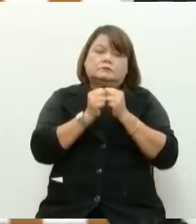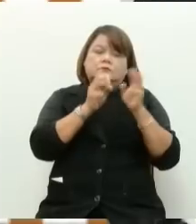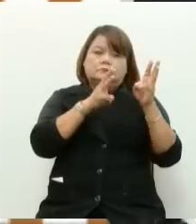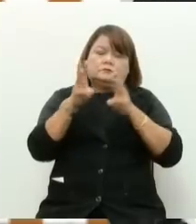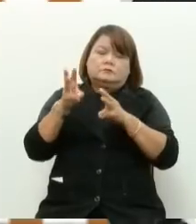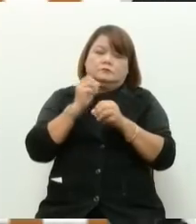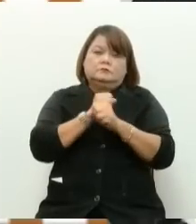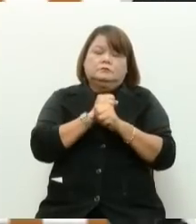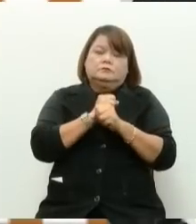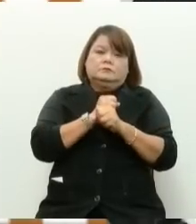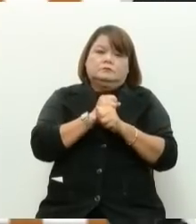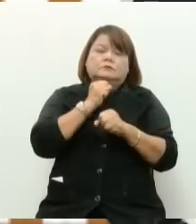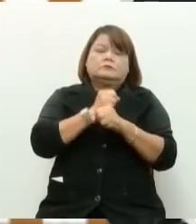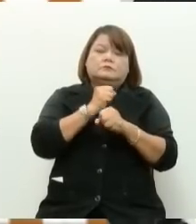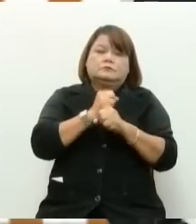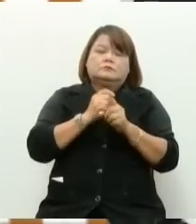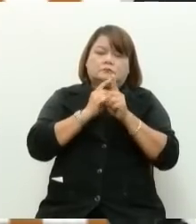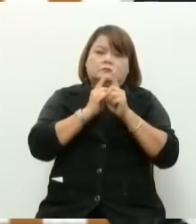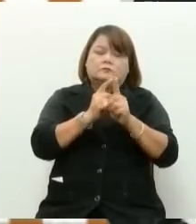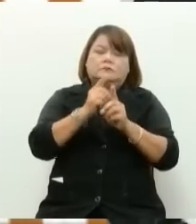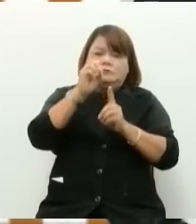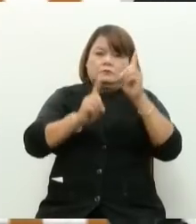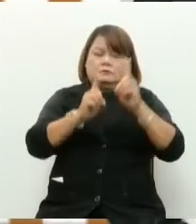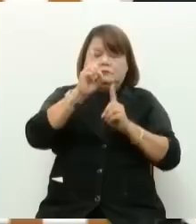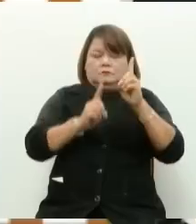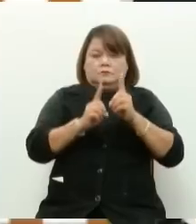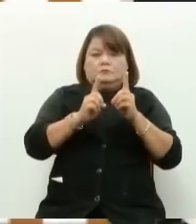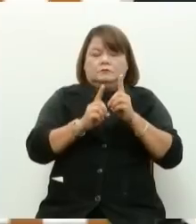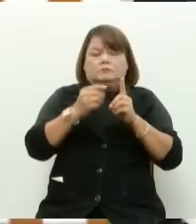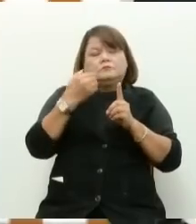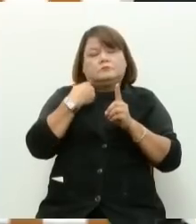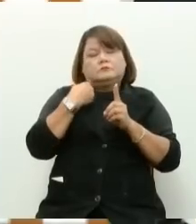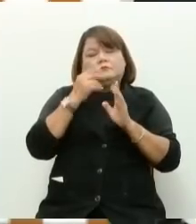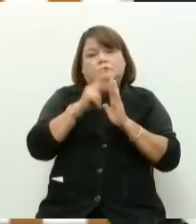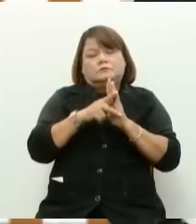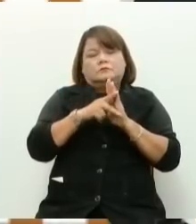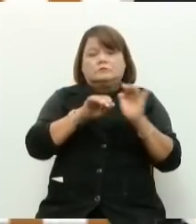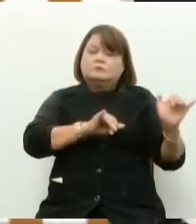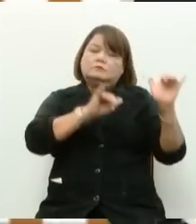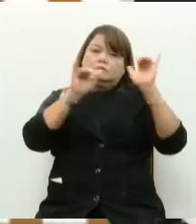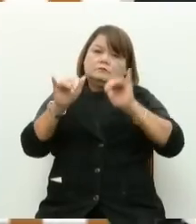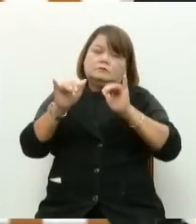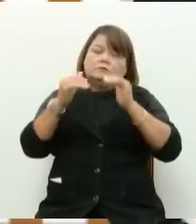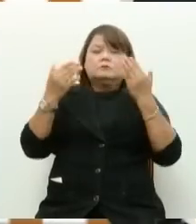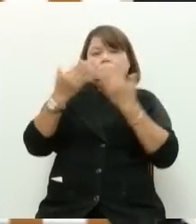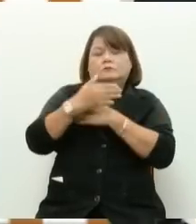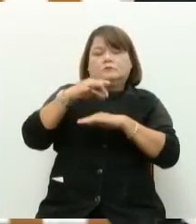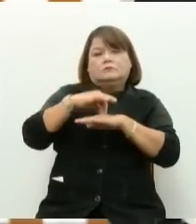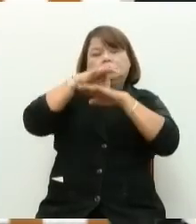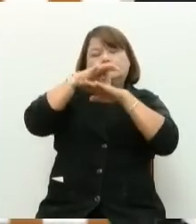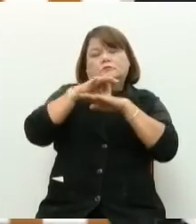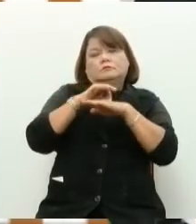ตินะคะในการดำเนินการเกี่ยวกับการประเมินวิทยาฐานะกรณีที่มีการโอนย้ายหรือว่าเปลี่ยนตำแหน่งนะคะซึ่งตร